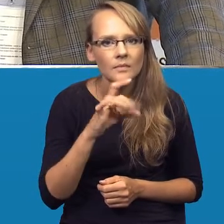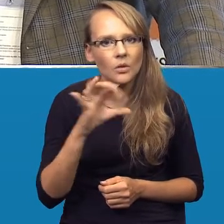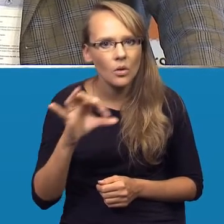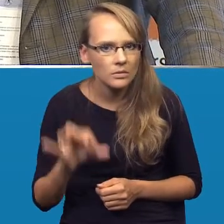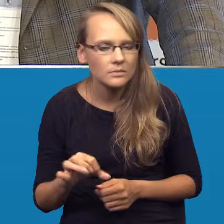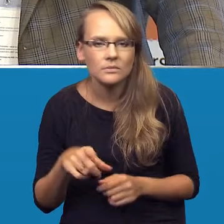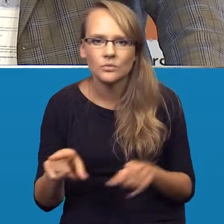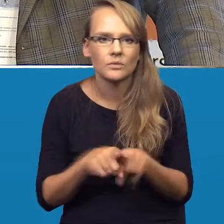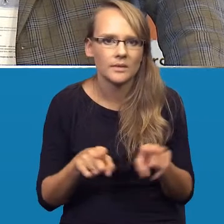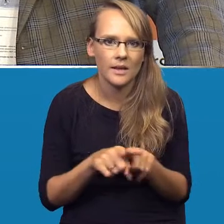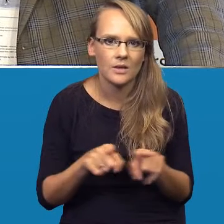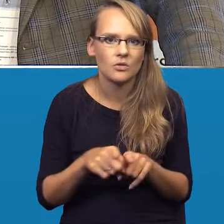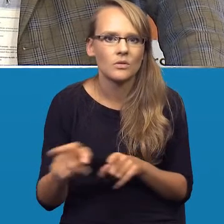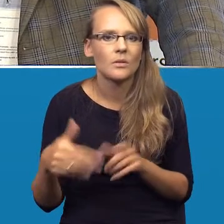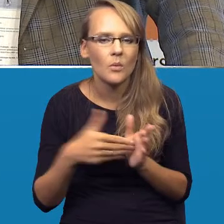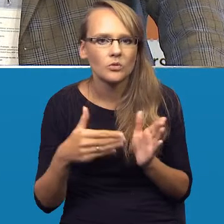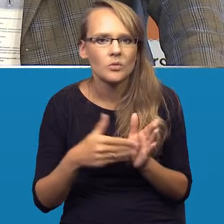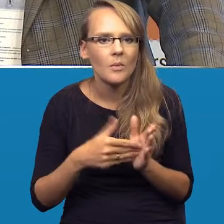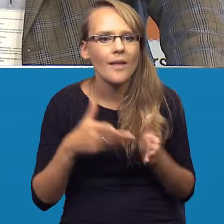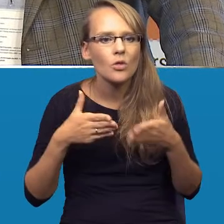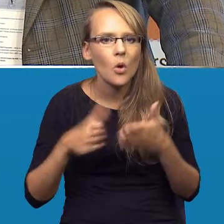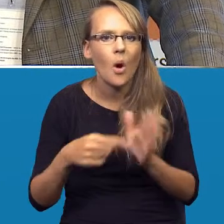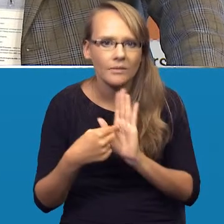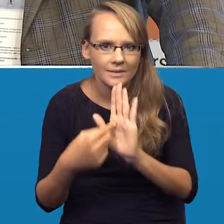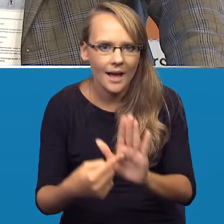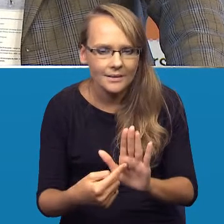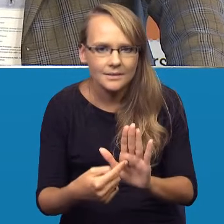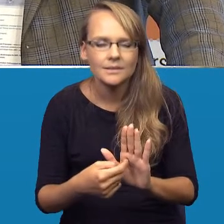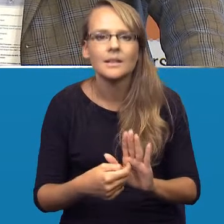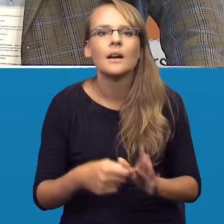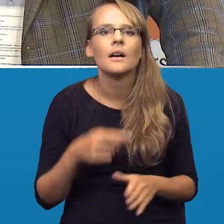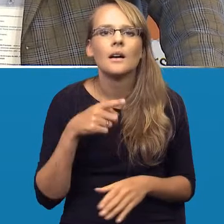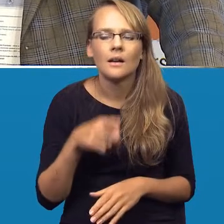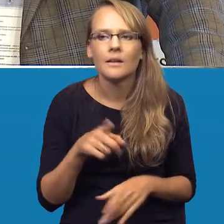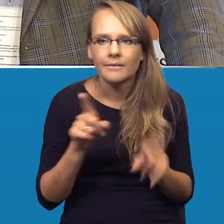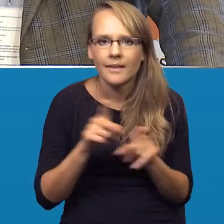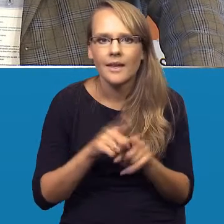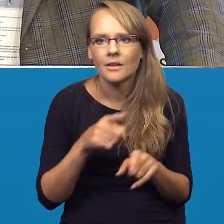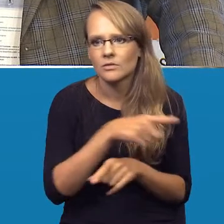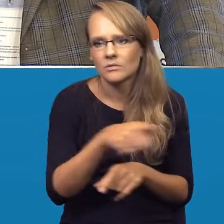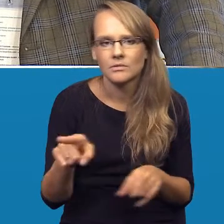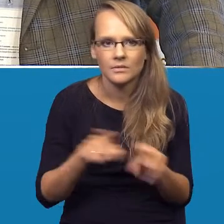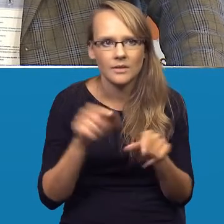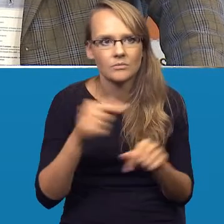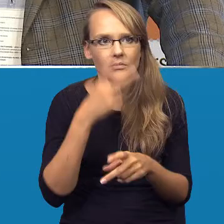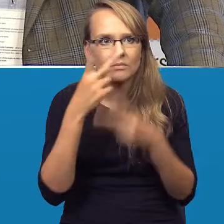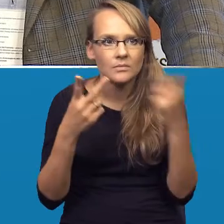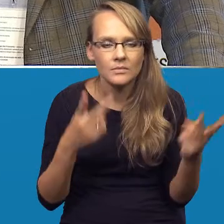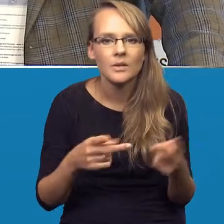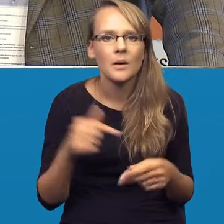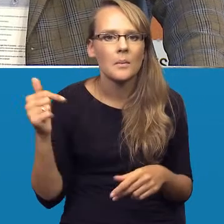pewnych jakby takich drogowskazów, które powinny dać też państwo. Powinno też